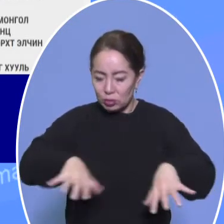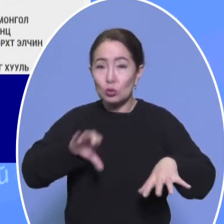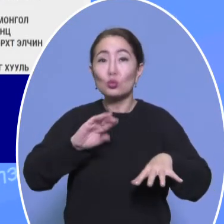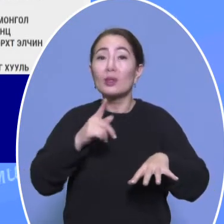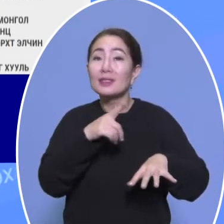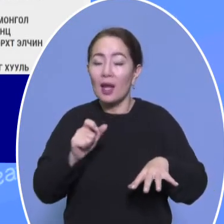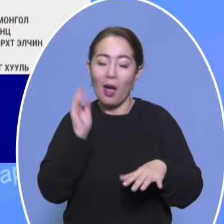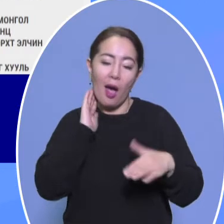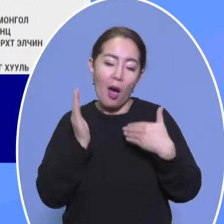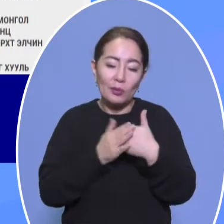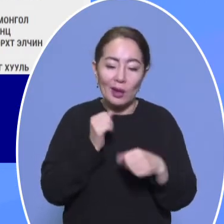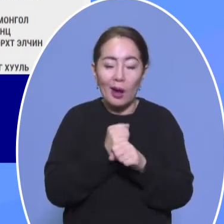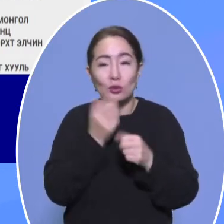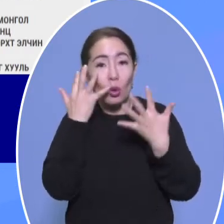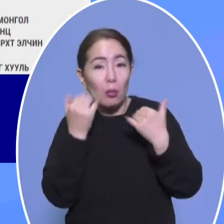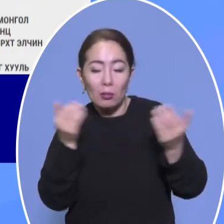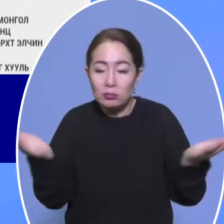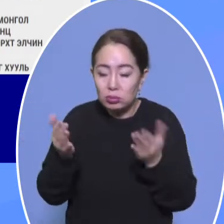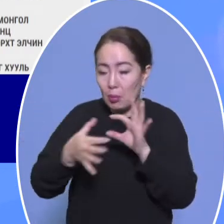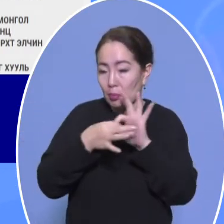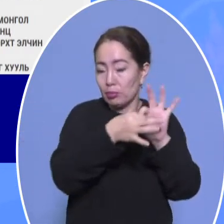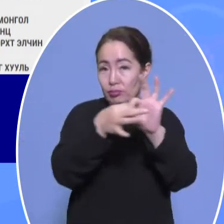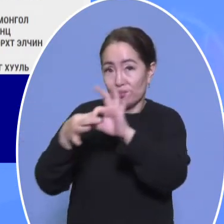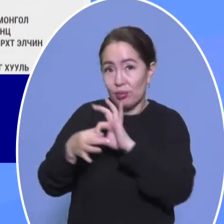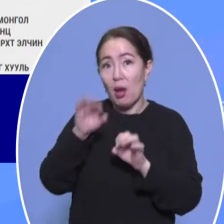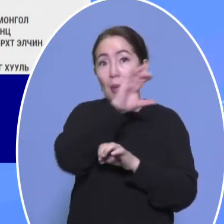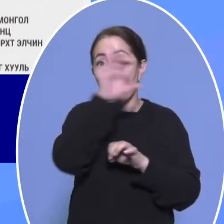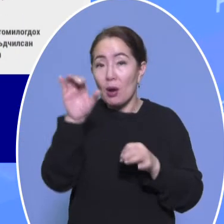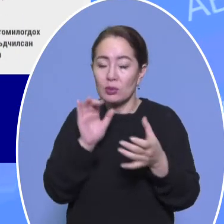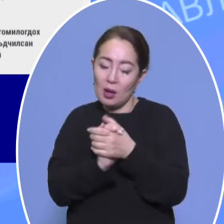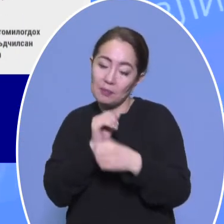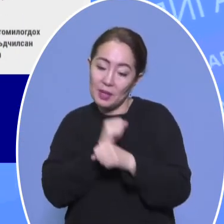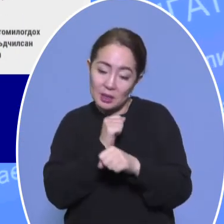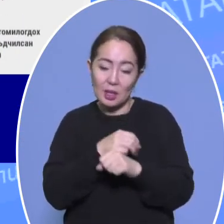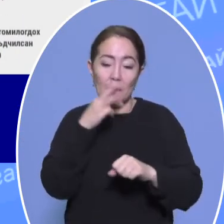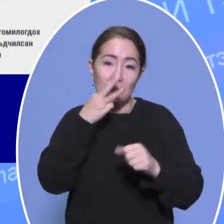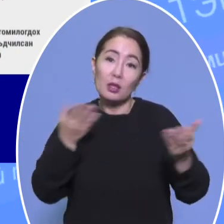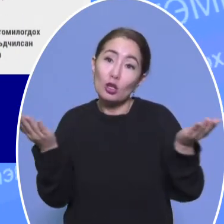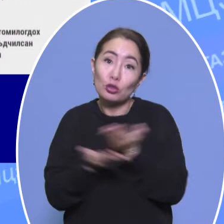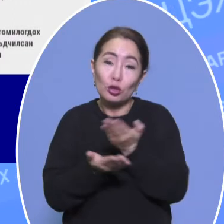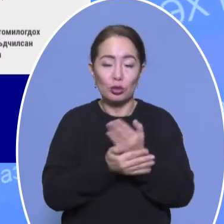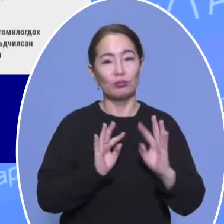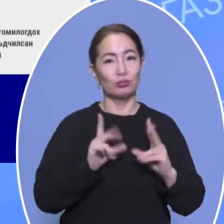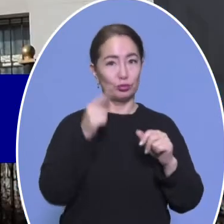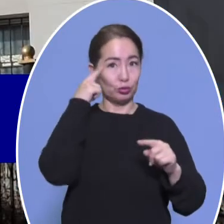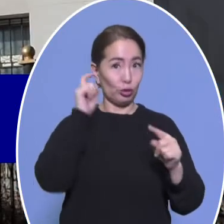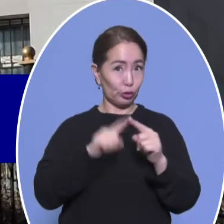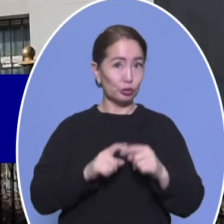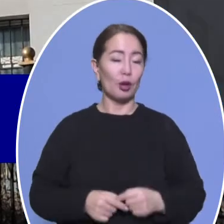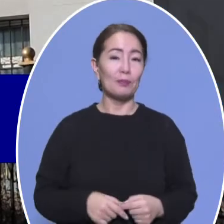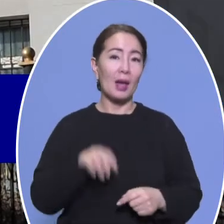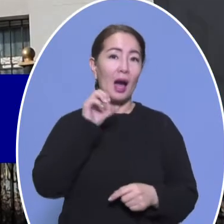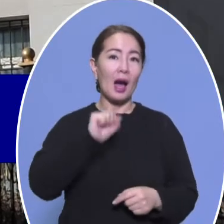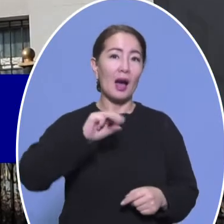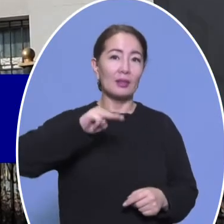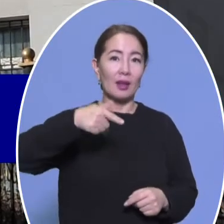тэмцэх чиглэлээр үйл ажиллагаа явуулдаг холбогдох байгууллагуудын хамтын ажиллагаа, харилцаа холбоо, мэдээлэл солилцоог эрчимжүүлэх зорилготой билээ. За авилгад тэмцэх